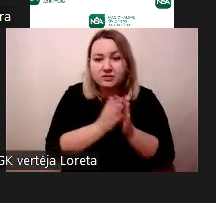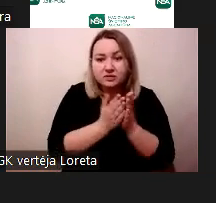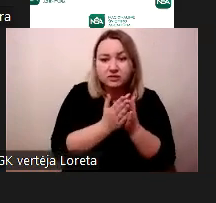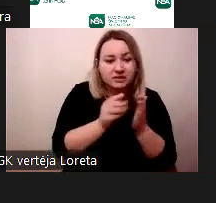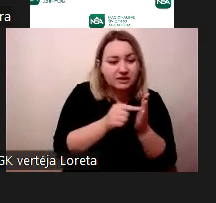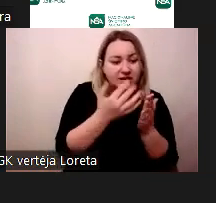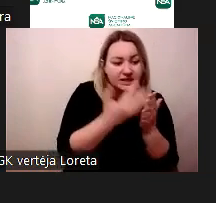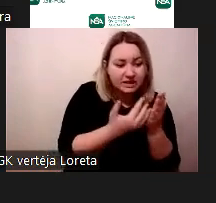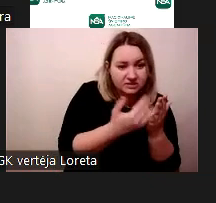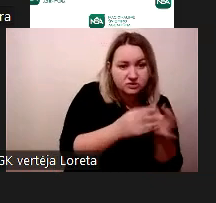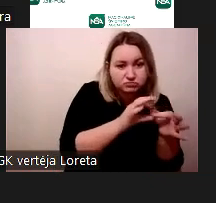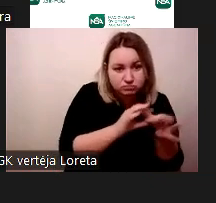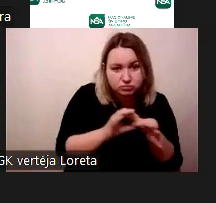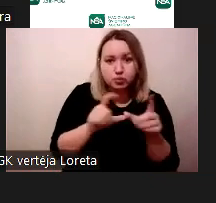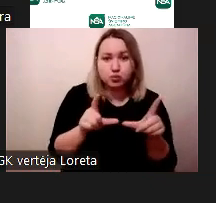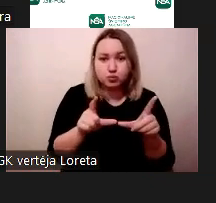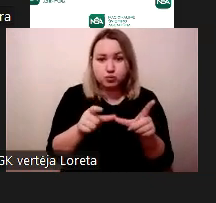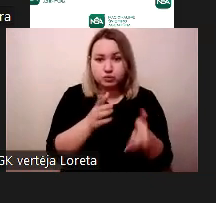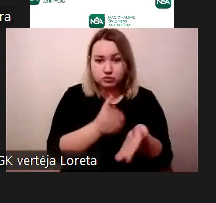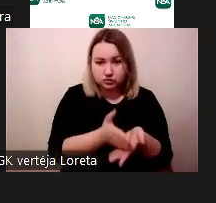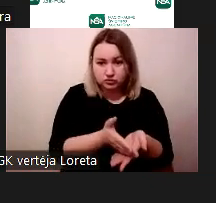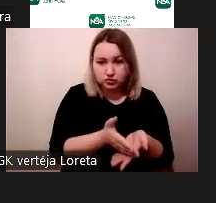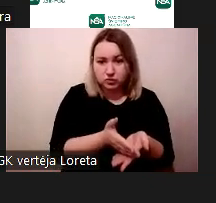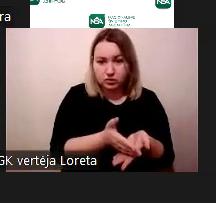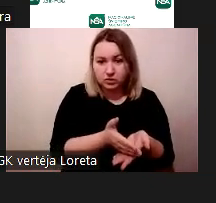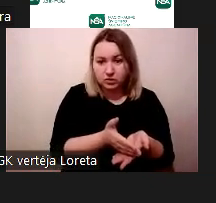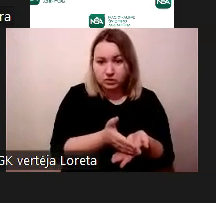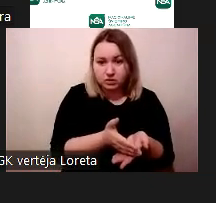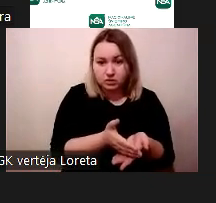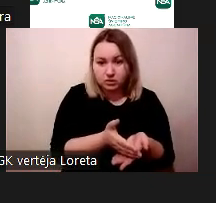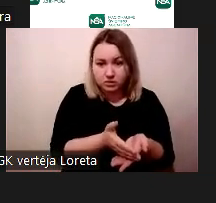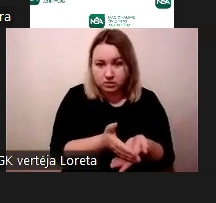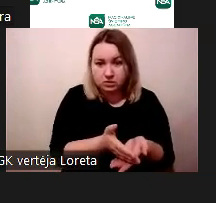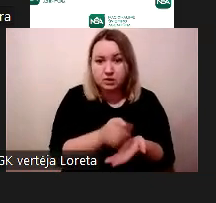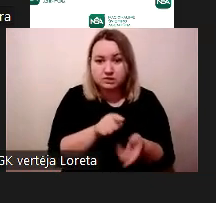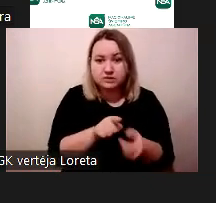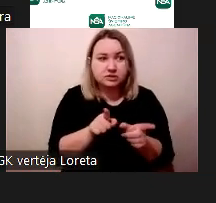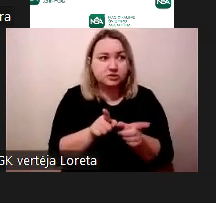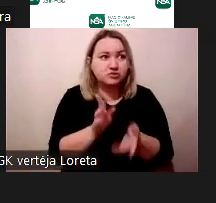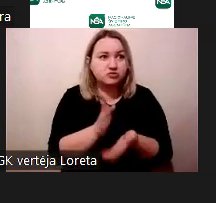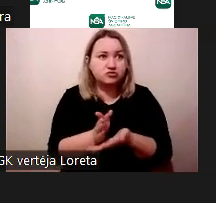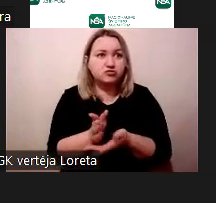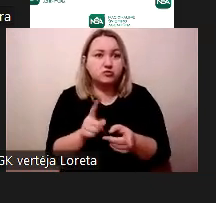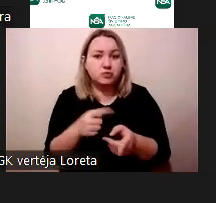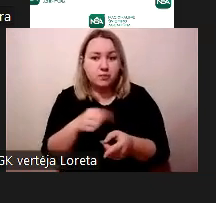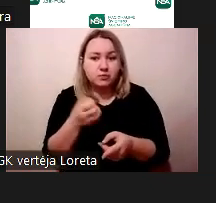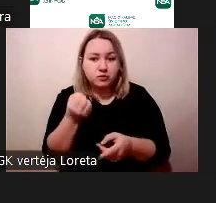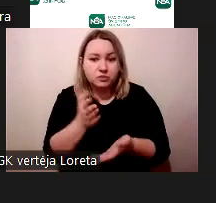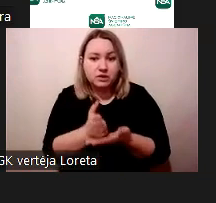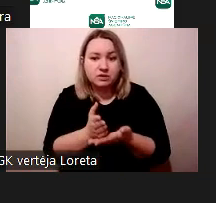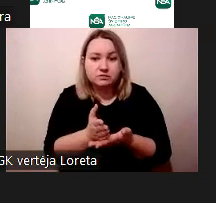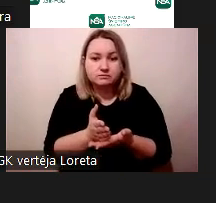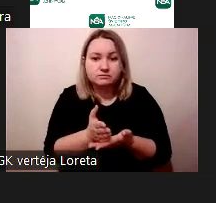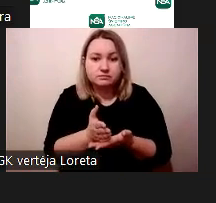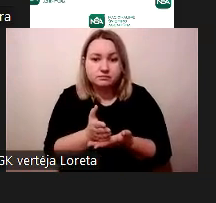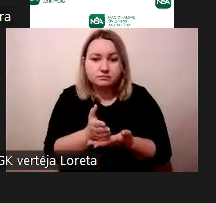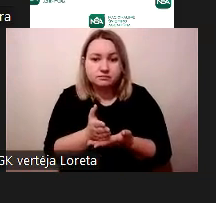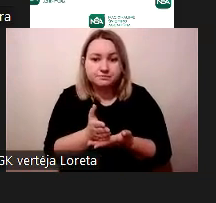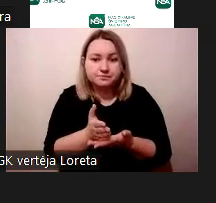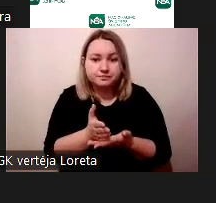užduotis priderintas prie tekstų. Tai suprantama, kad tai kažkurio prasme